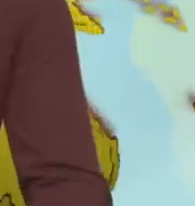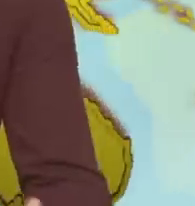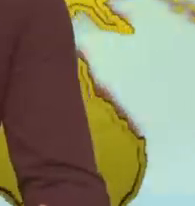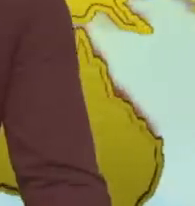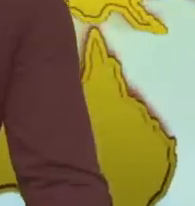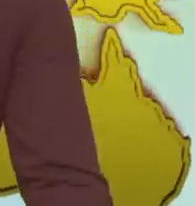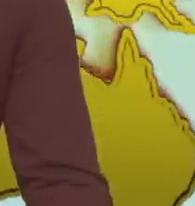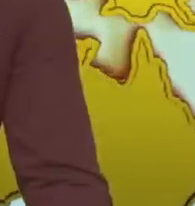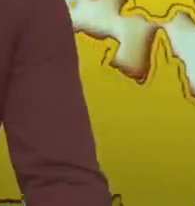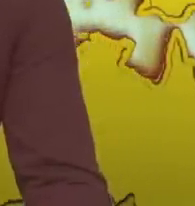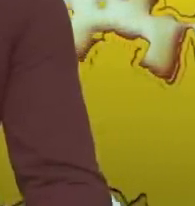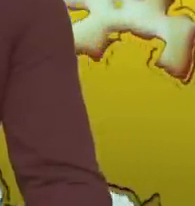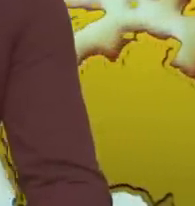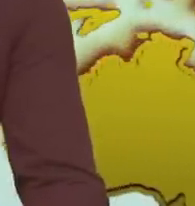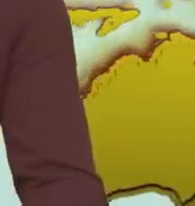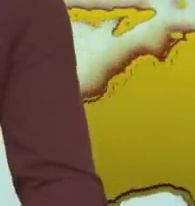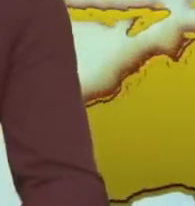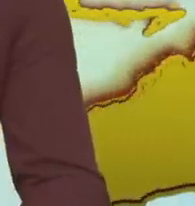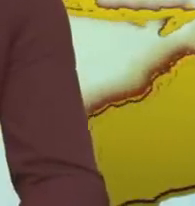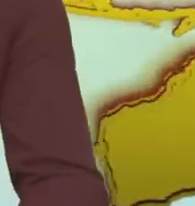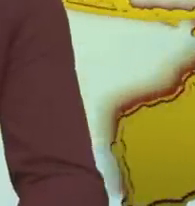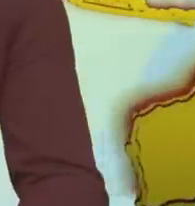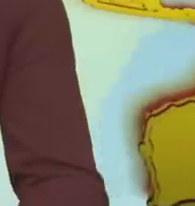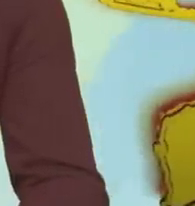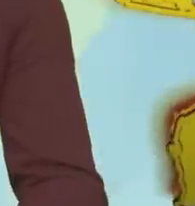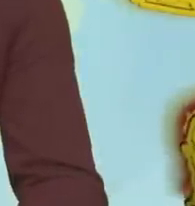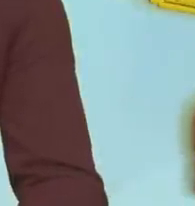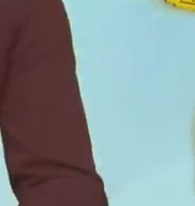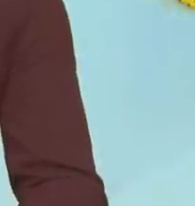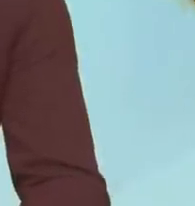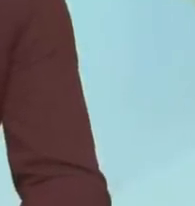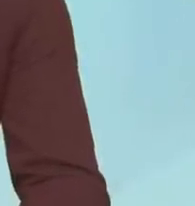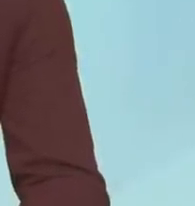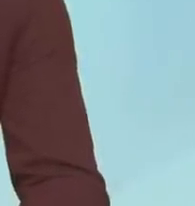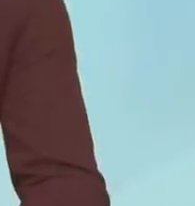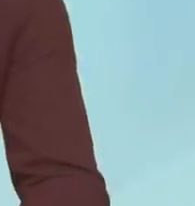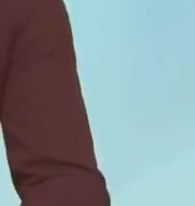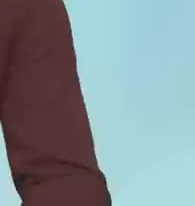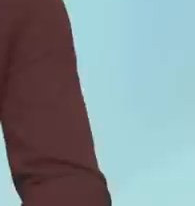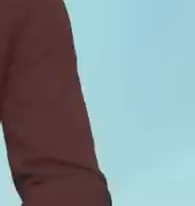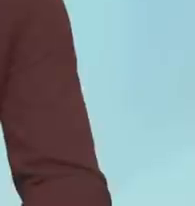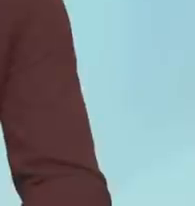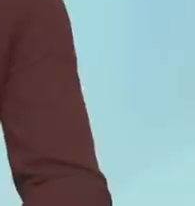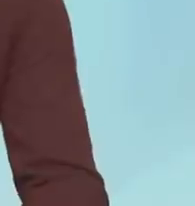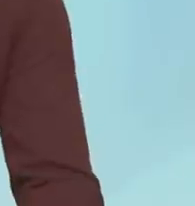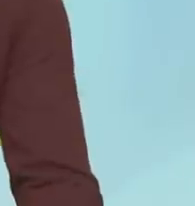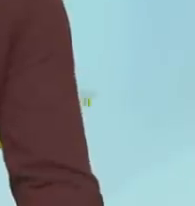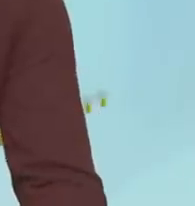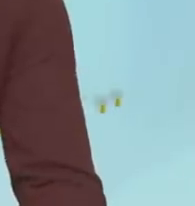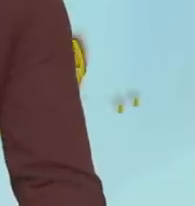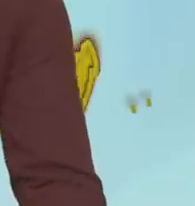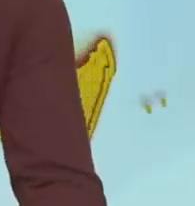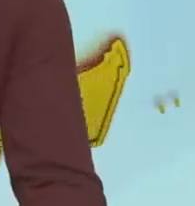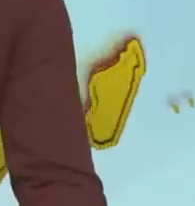මැතිවරණය කල් දැමීම පිළිබඳව ඊයේ දිනේදීත් පාර්ලිමේන්තුවේදී වාද විවාද ඇති වුණා. විවාදයේ අතරතුර පළාත් පාලන මැතිවරණයේ